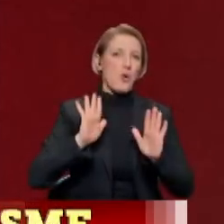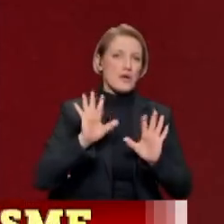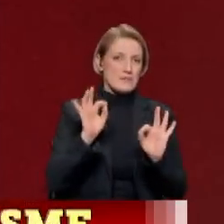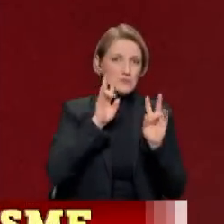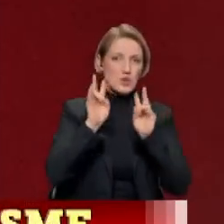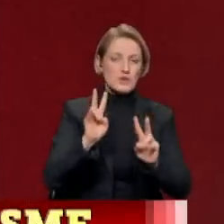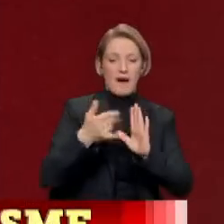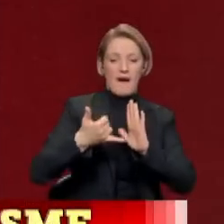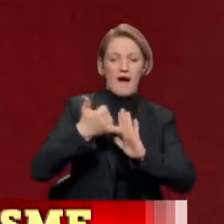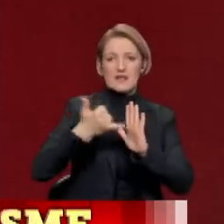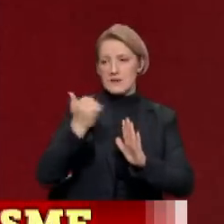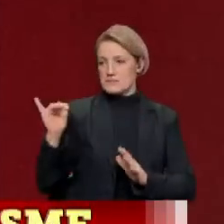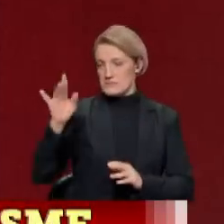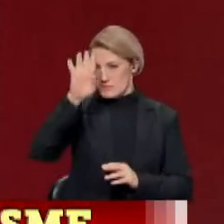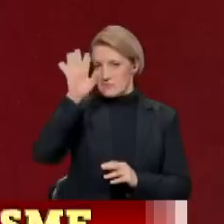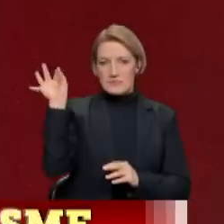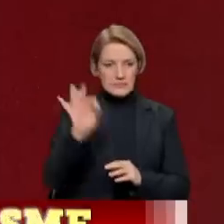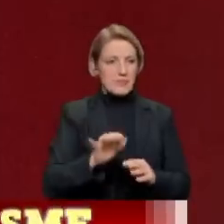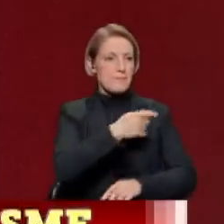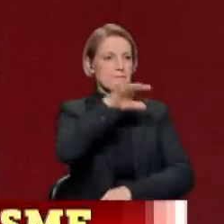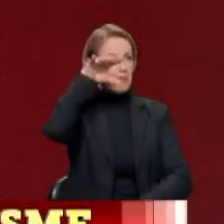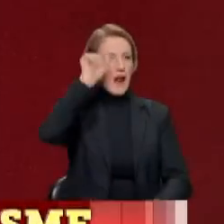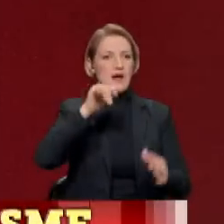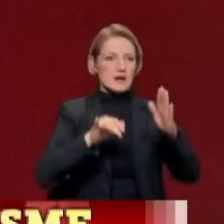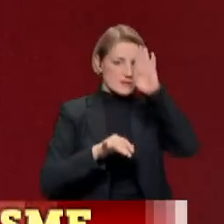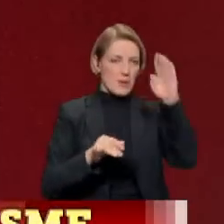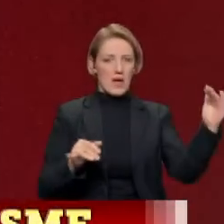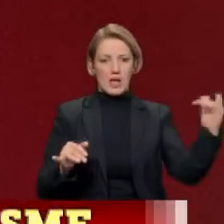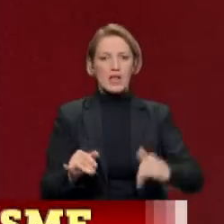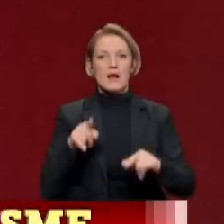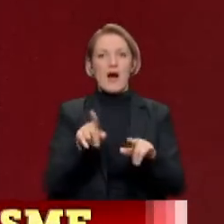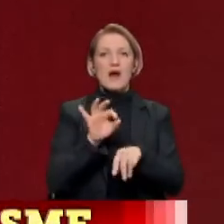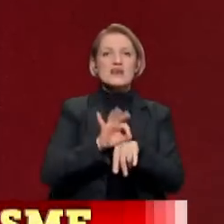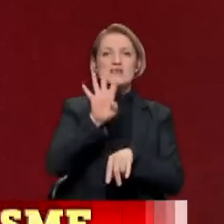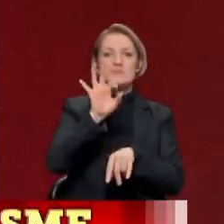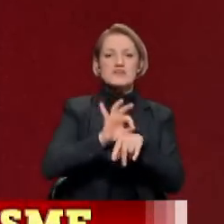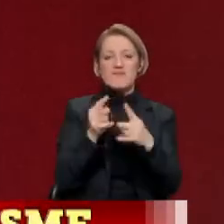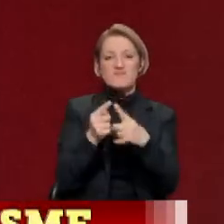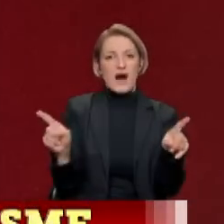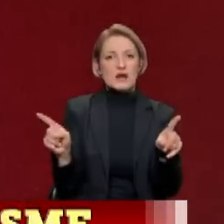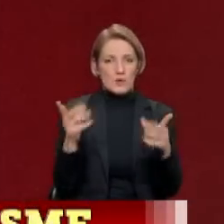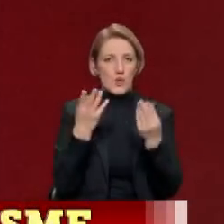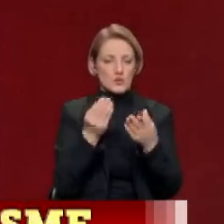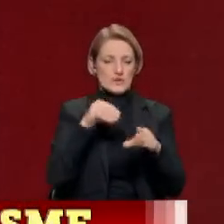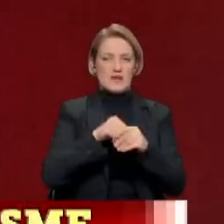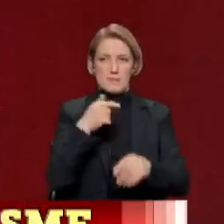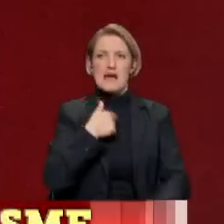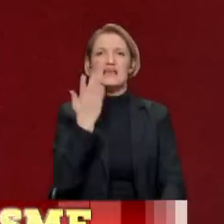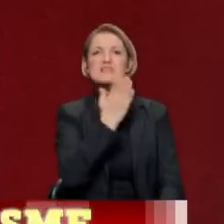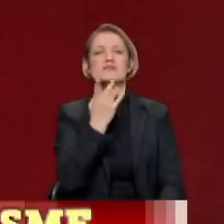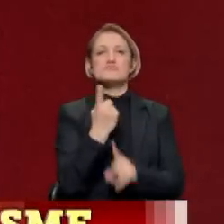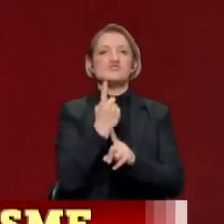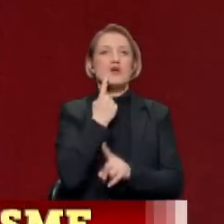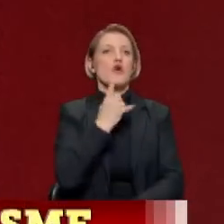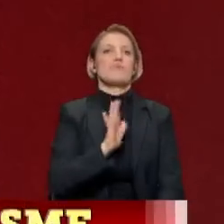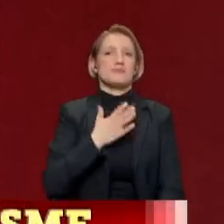ve Gaziantep'ten İstanbul'a gelmekle Berlin'den İstanbul'a gelmek arasında 45 dakikalık bir fark olduğu için ben gitmesinde bir şey